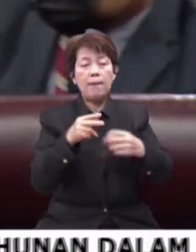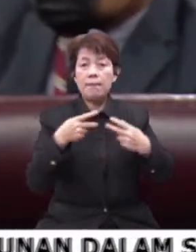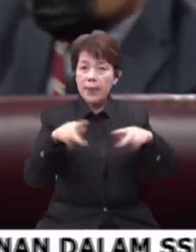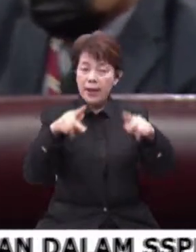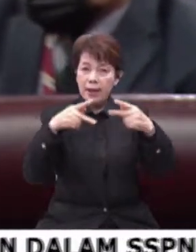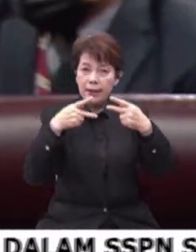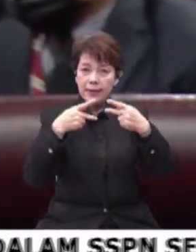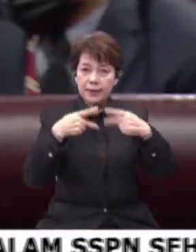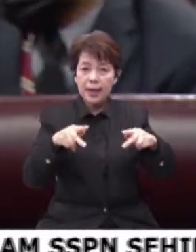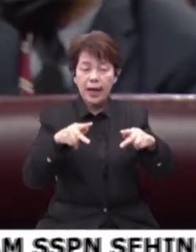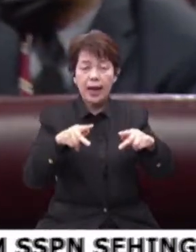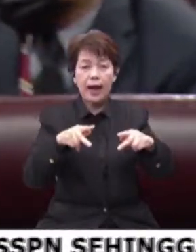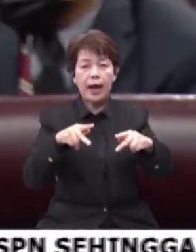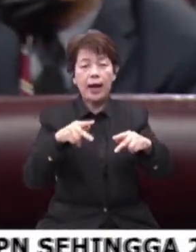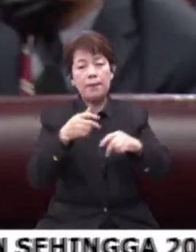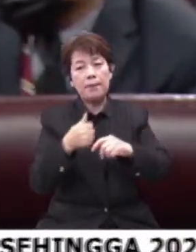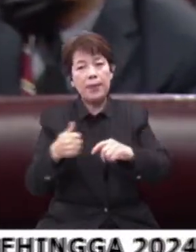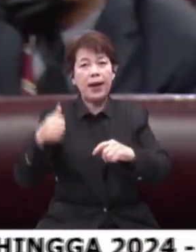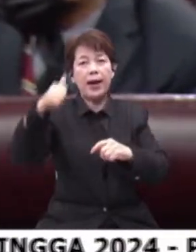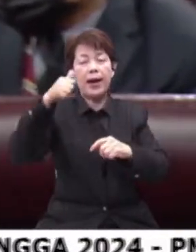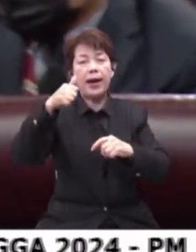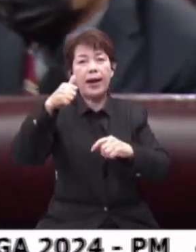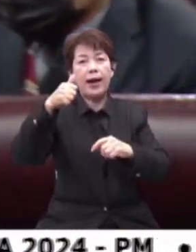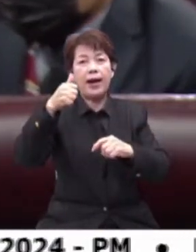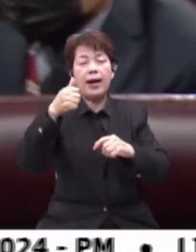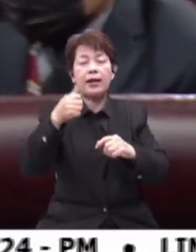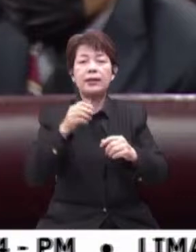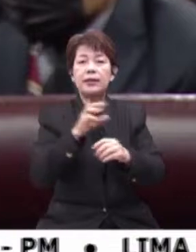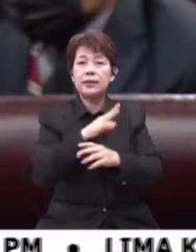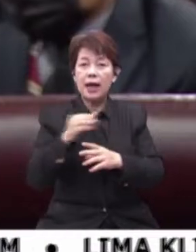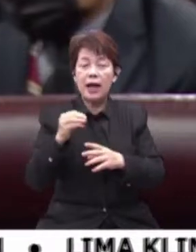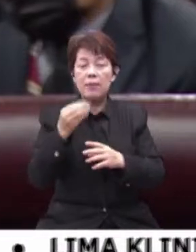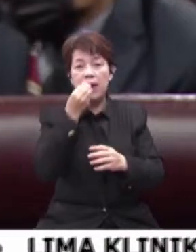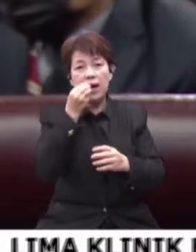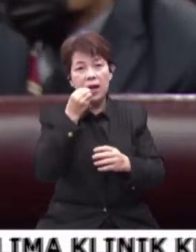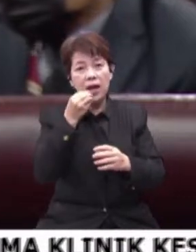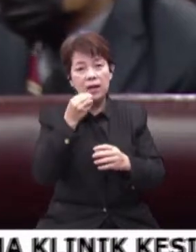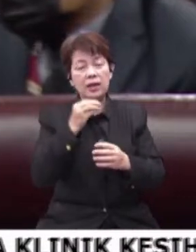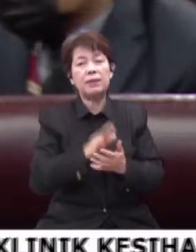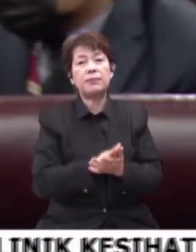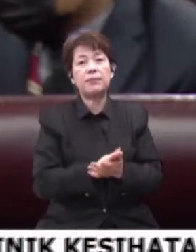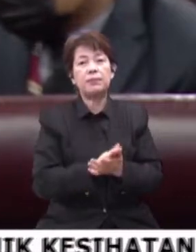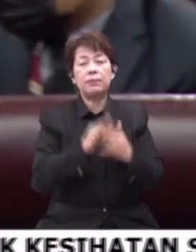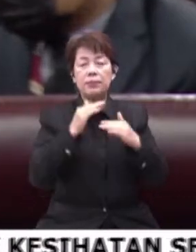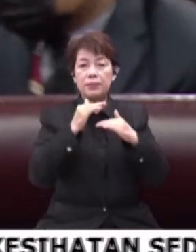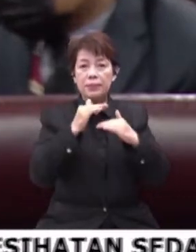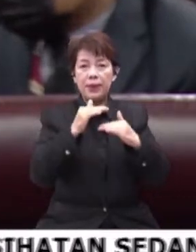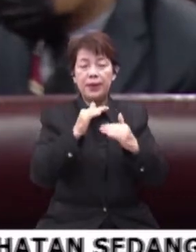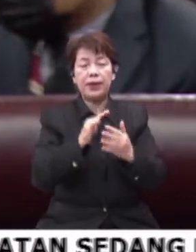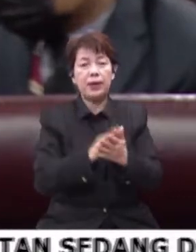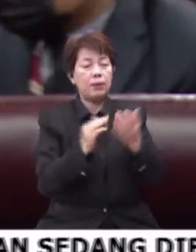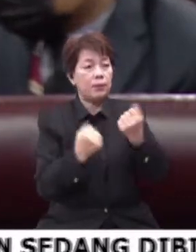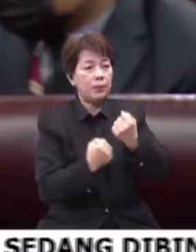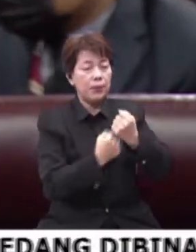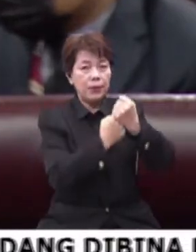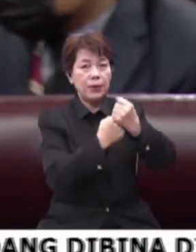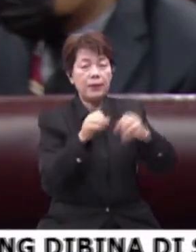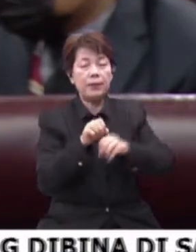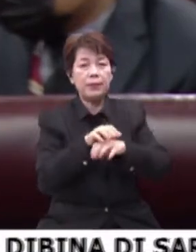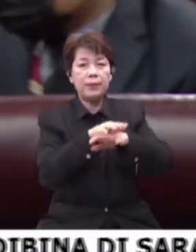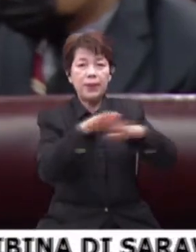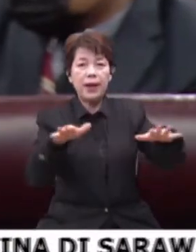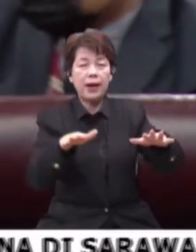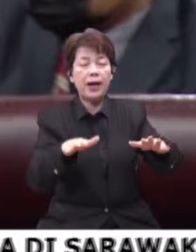bagi produk premium istimewa seperti hasil organik dan makanan berkhasiat bagi menyokong perkembangan pengeluaran